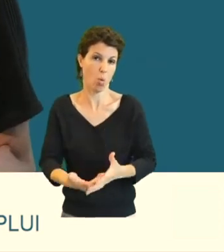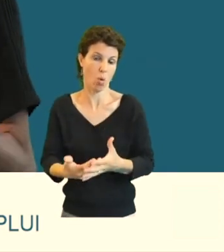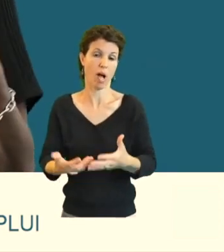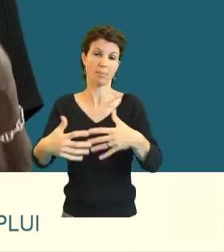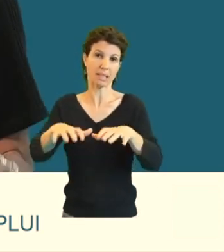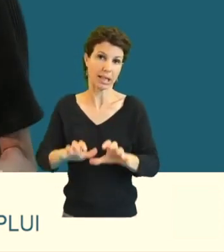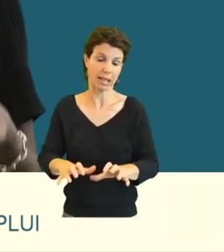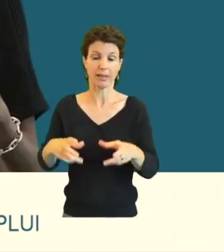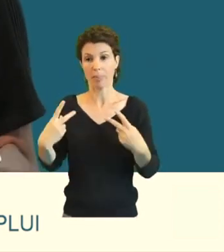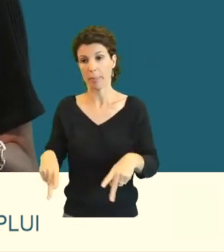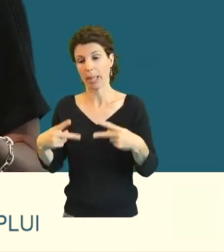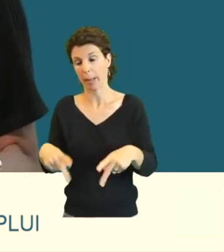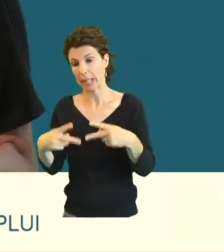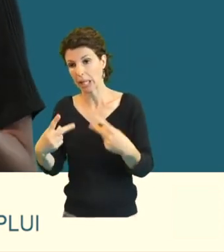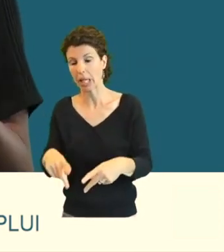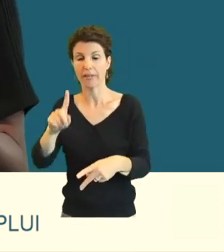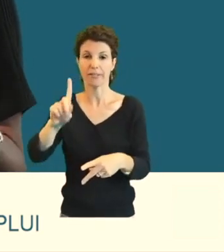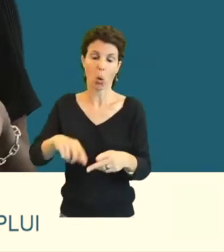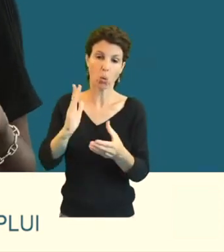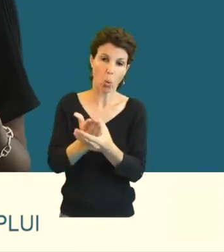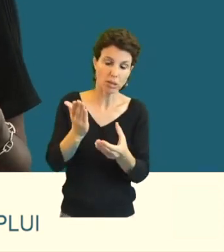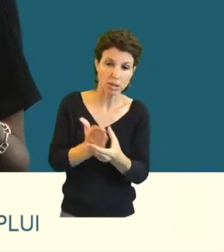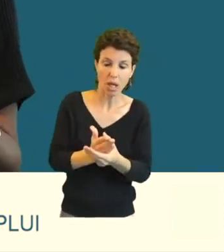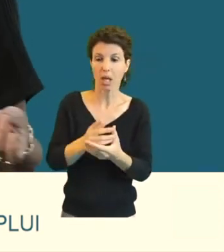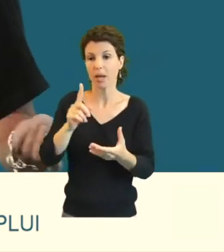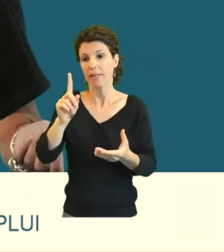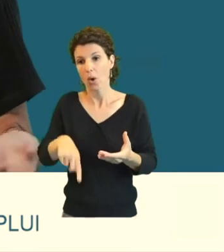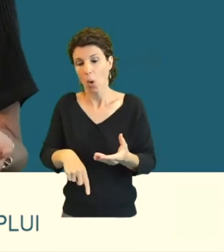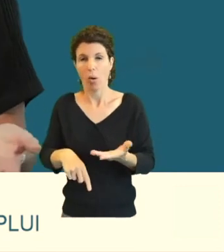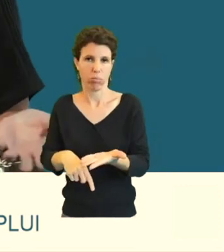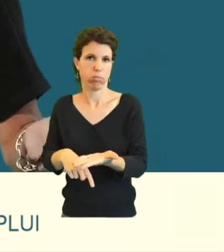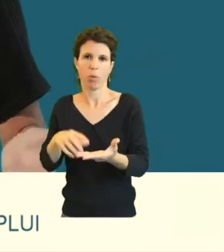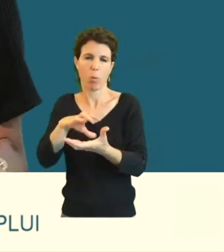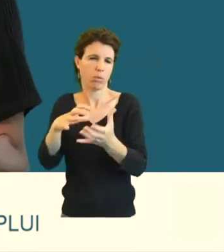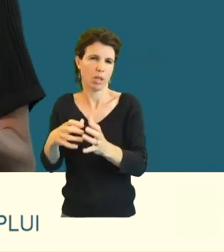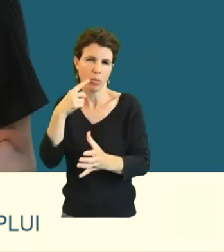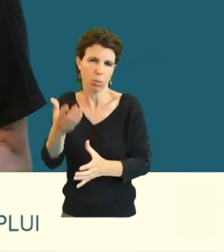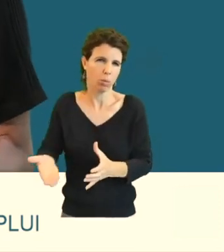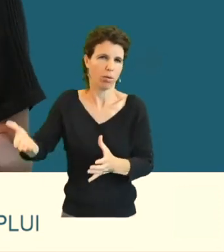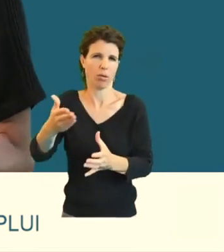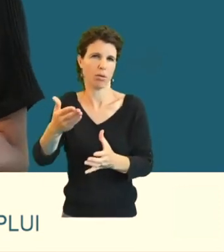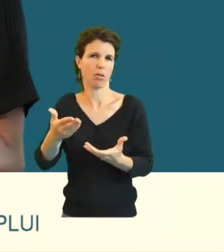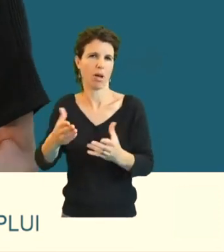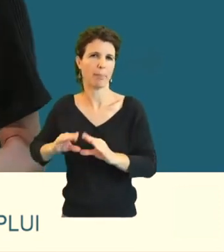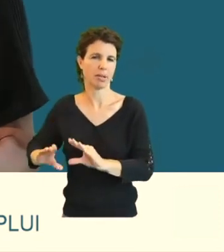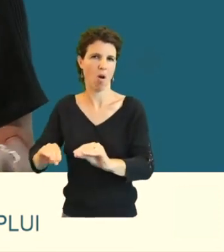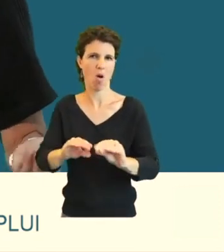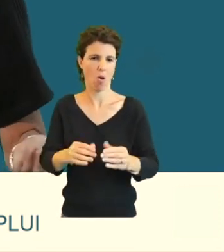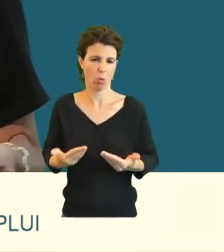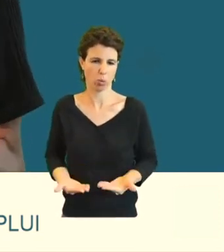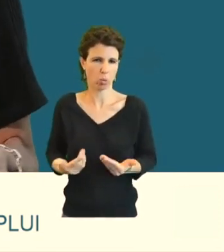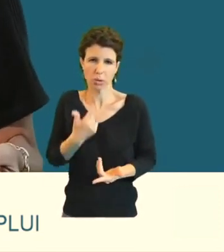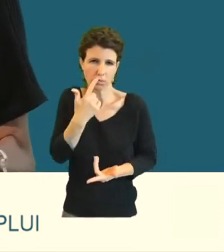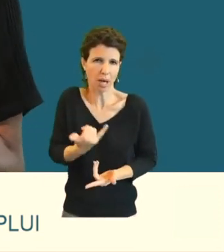compliquées, avec la constitution de dossiers, qui aujourd'hui n'ont pas lieu d'être. Voilà. Donc aujourd'hui, les